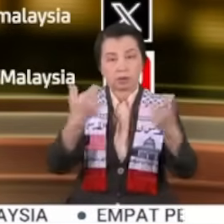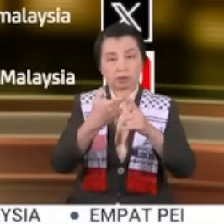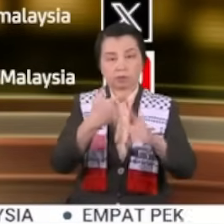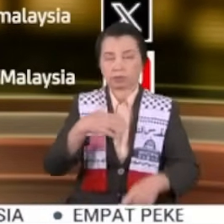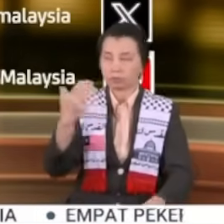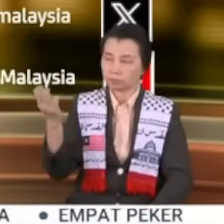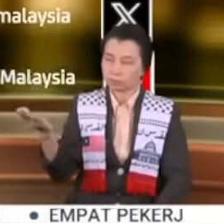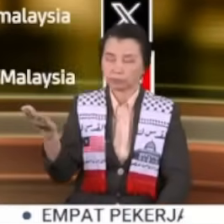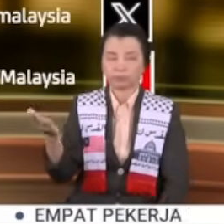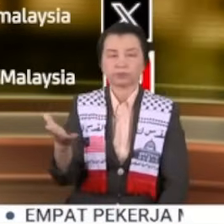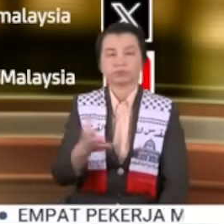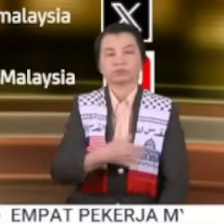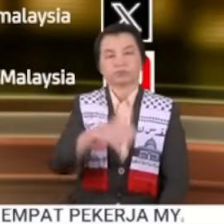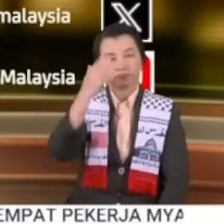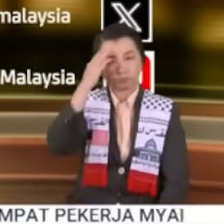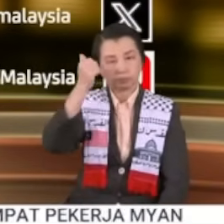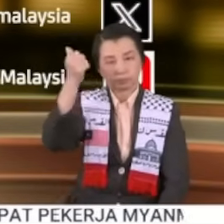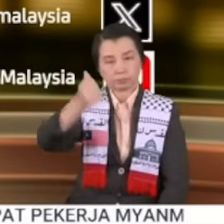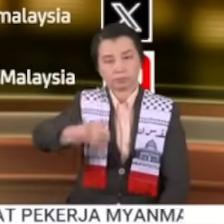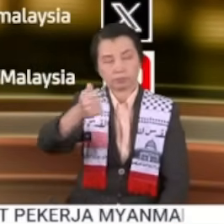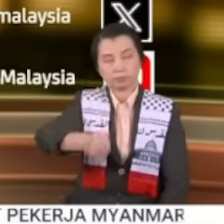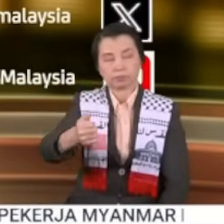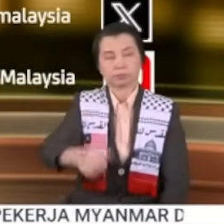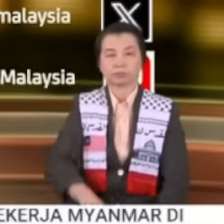daripada saya Ramin pilus